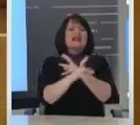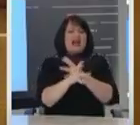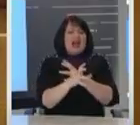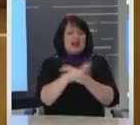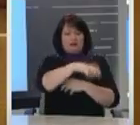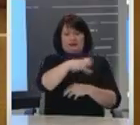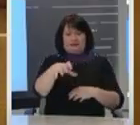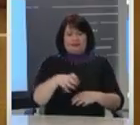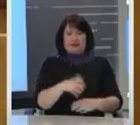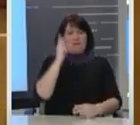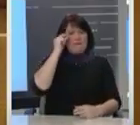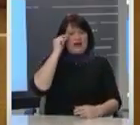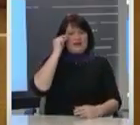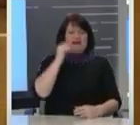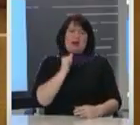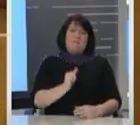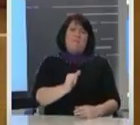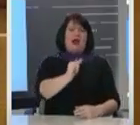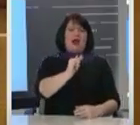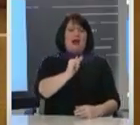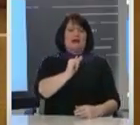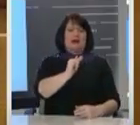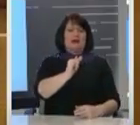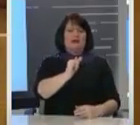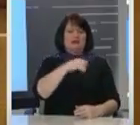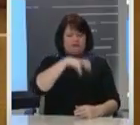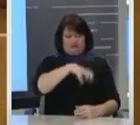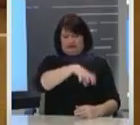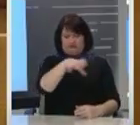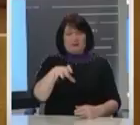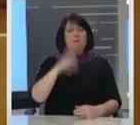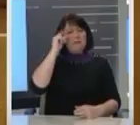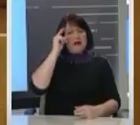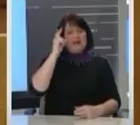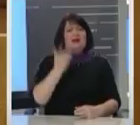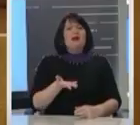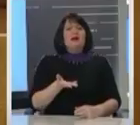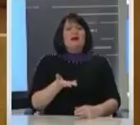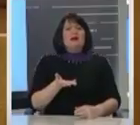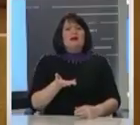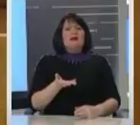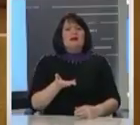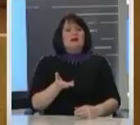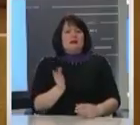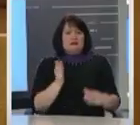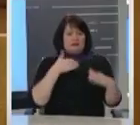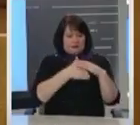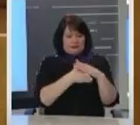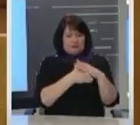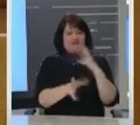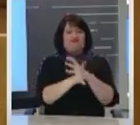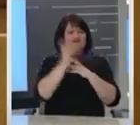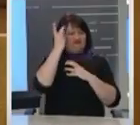ολοένα, γιατί πάντα ήταν μέχρι ενός σημείου, ολοένα και περισσότερο ορμητήρια για